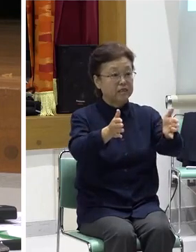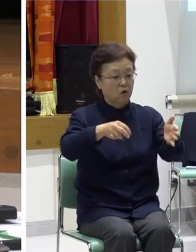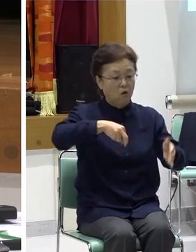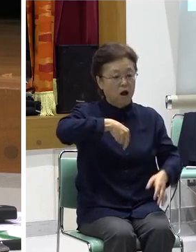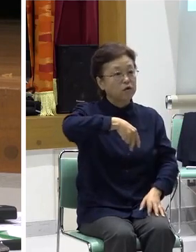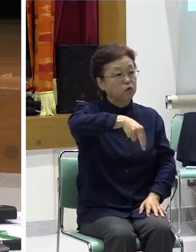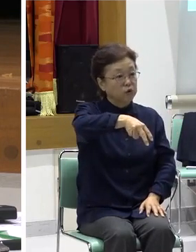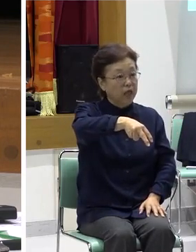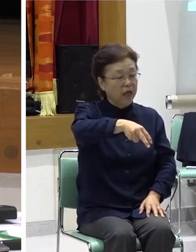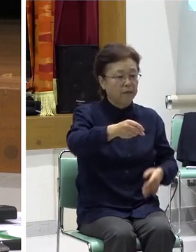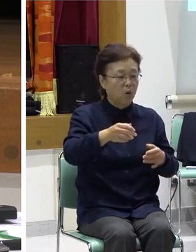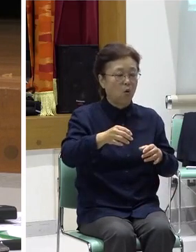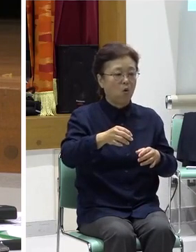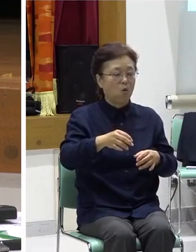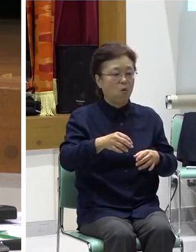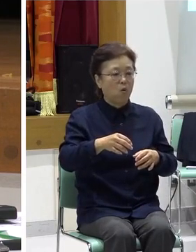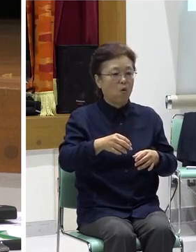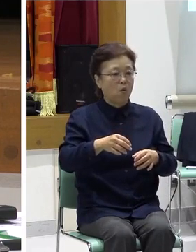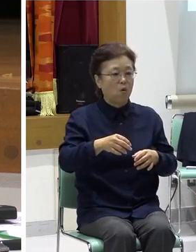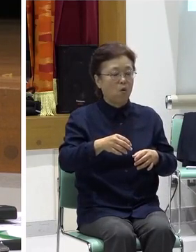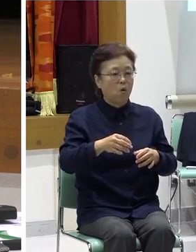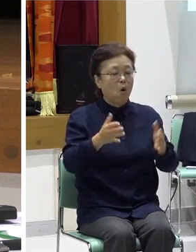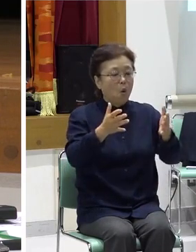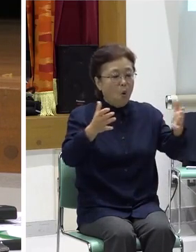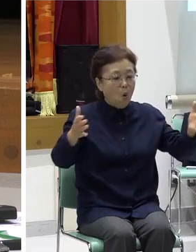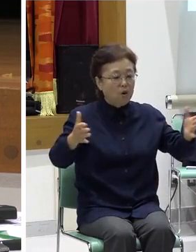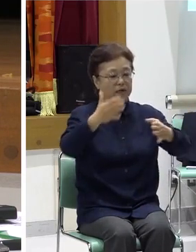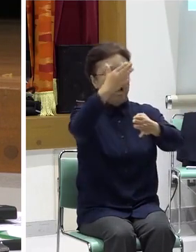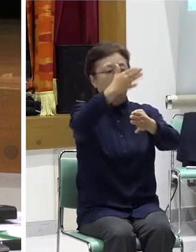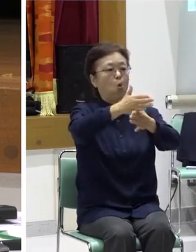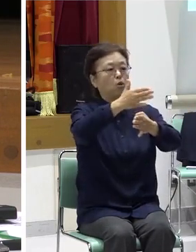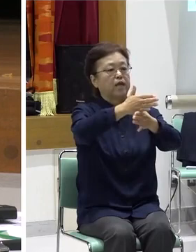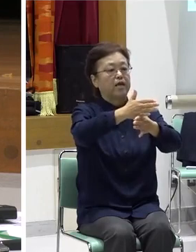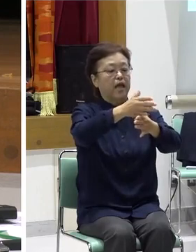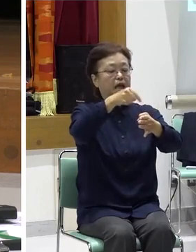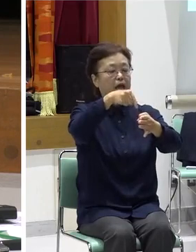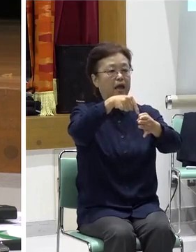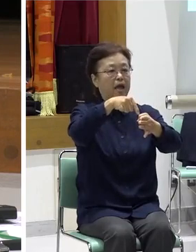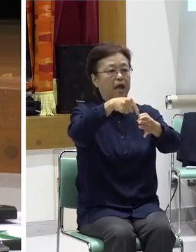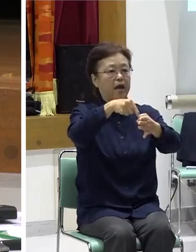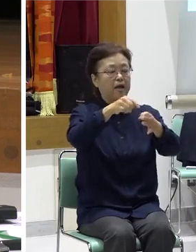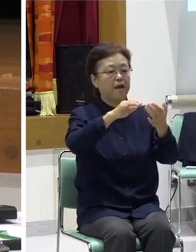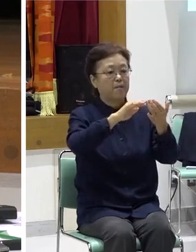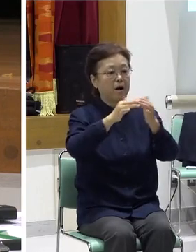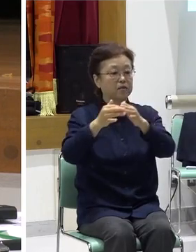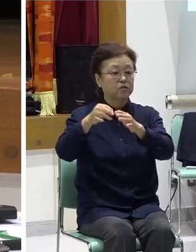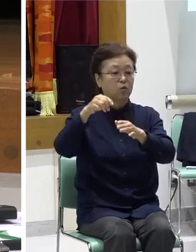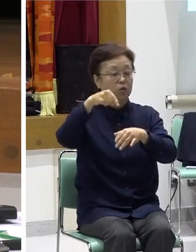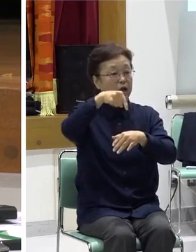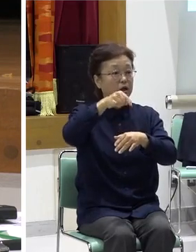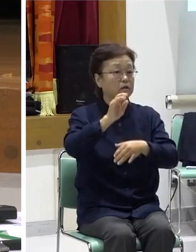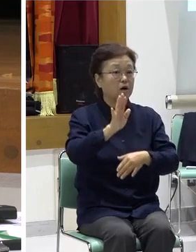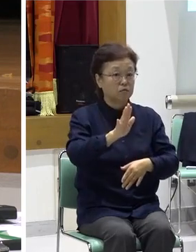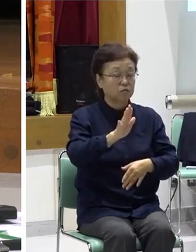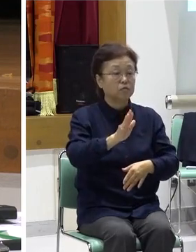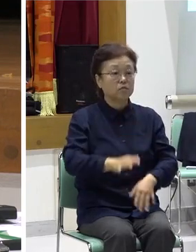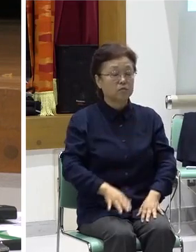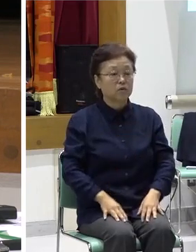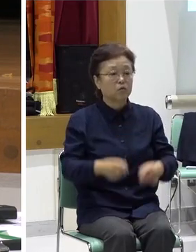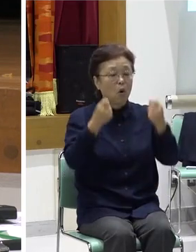迷うことがありまして、特に大きな交差点、結構街並みに似てたりすると、間違ってしまい